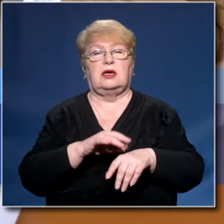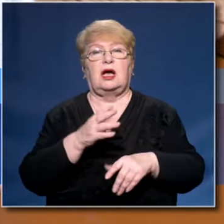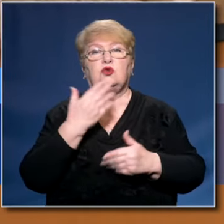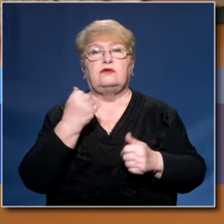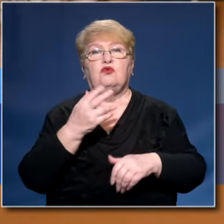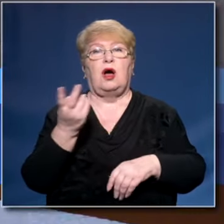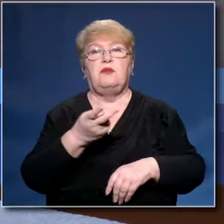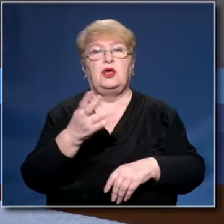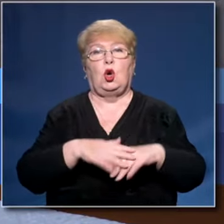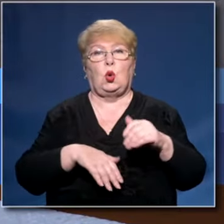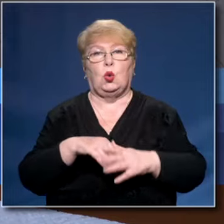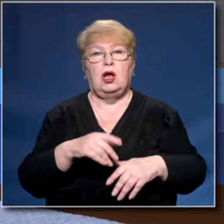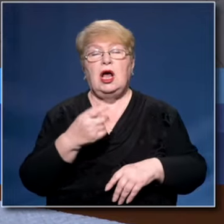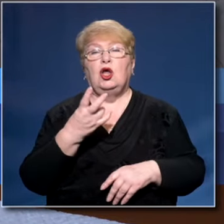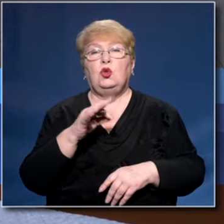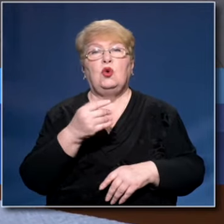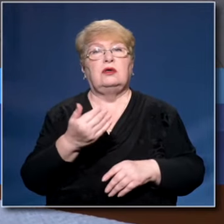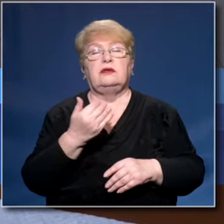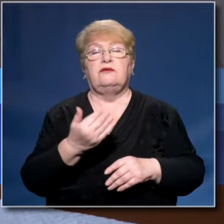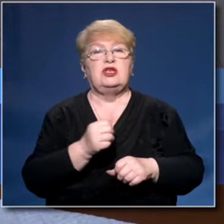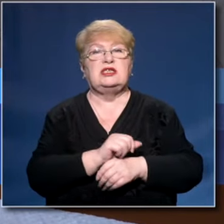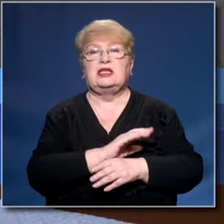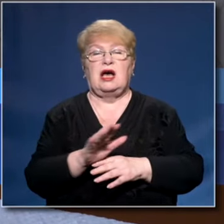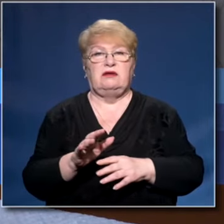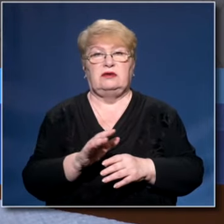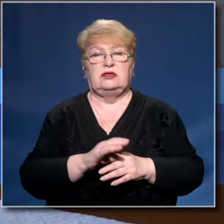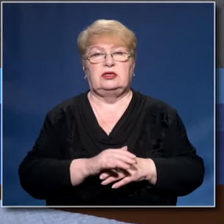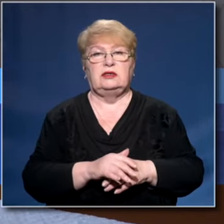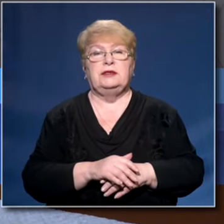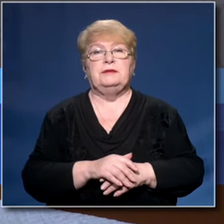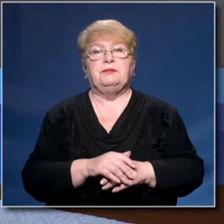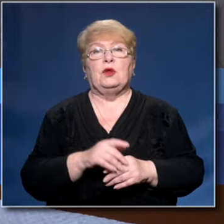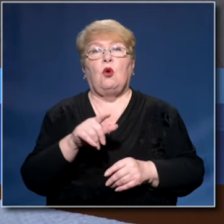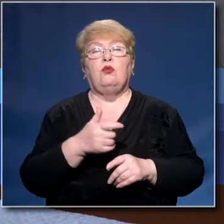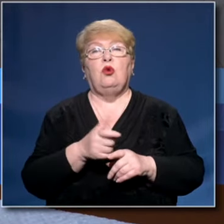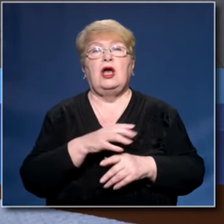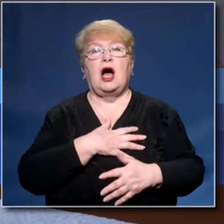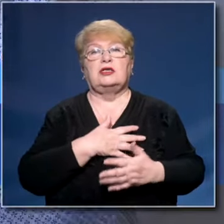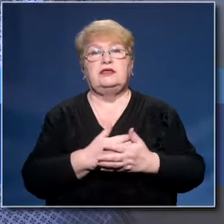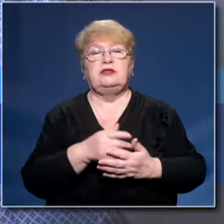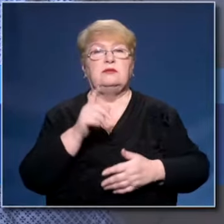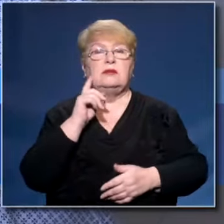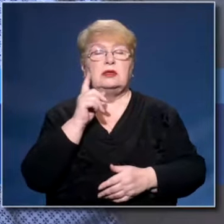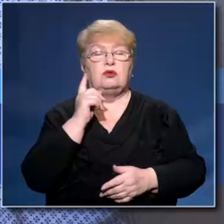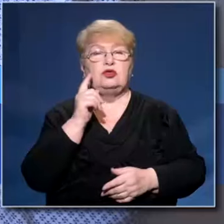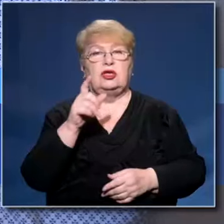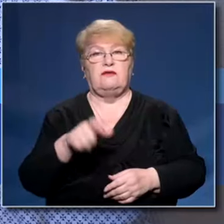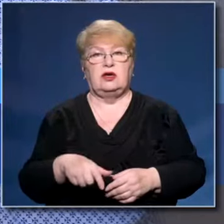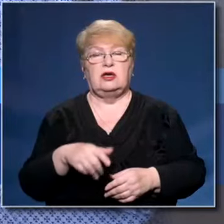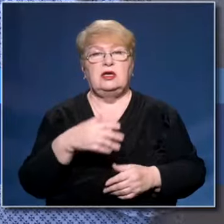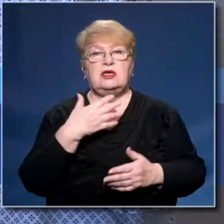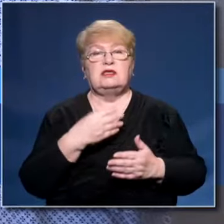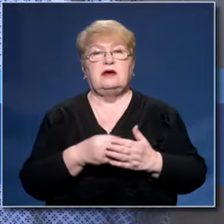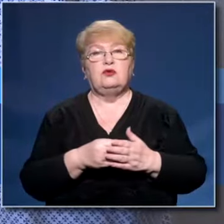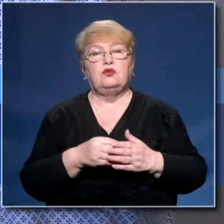отсутствию обеих рук Однако это не останавливает его любить жизнь и радоваться мелочам более того он очень активный молодой человек